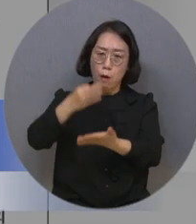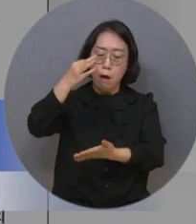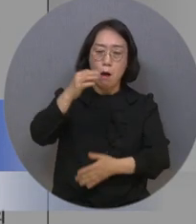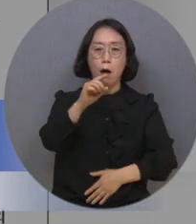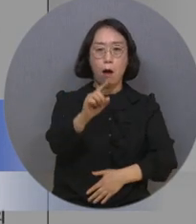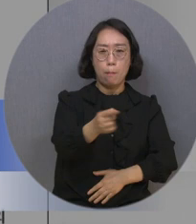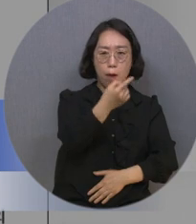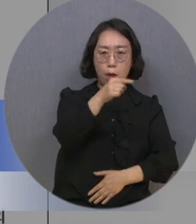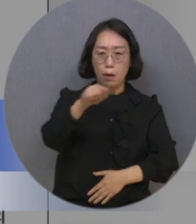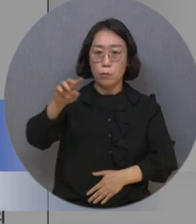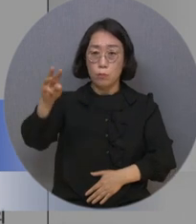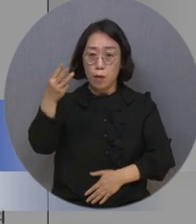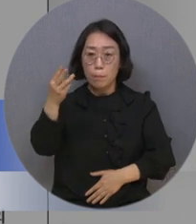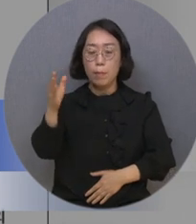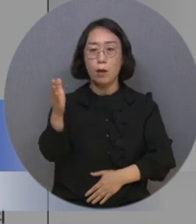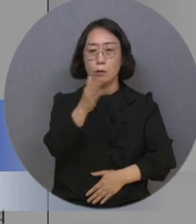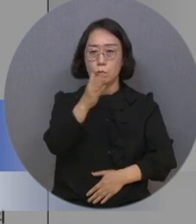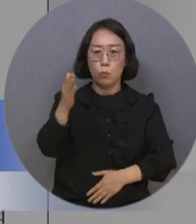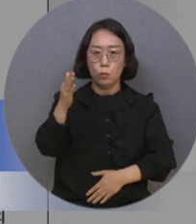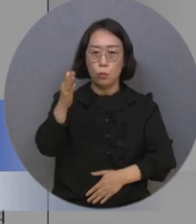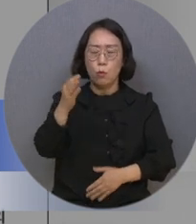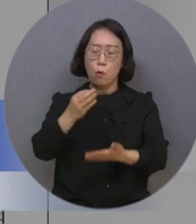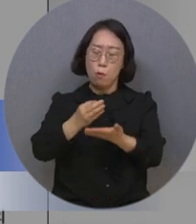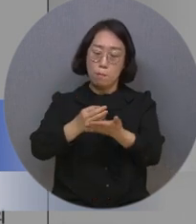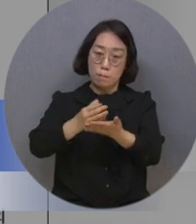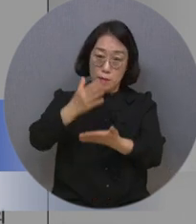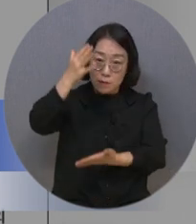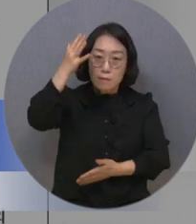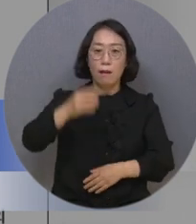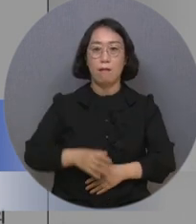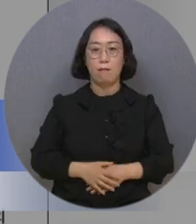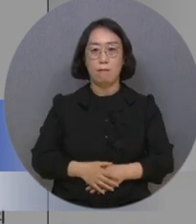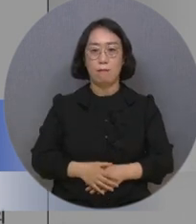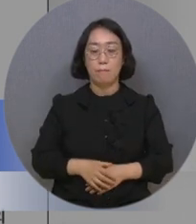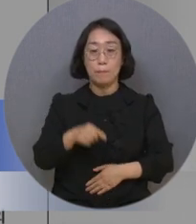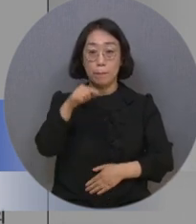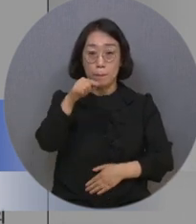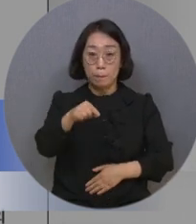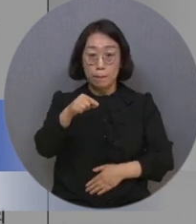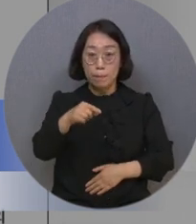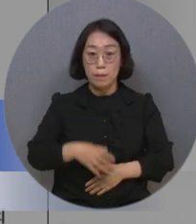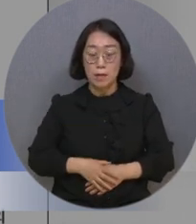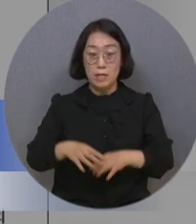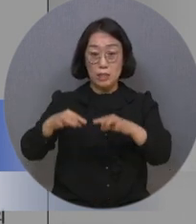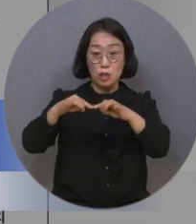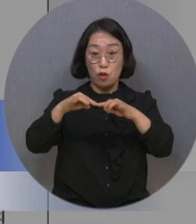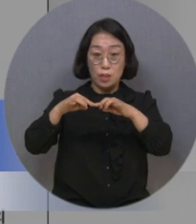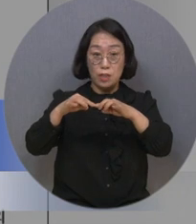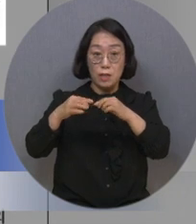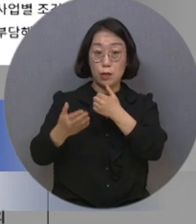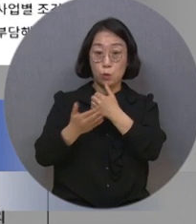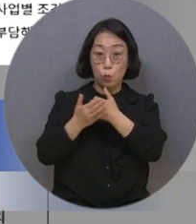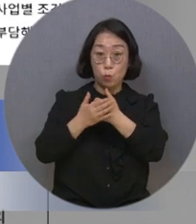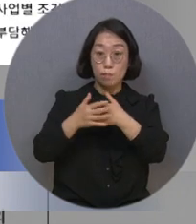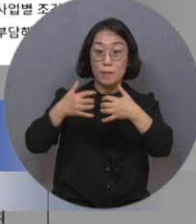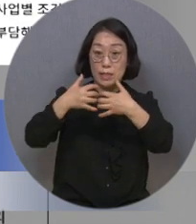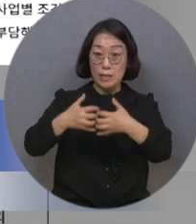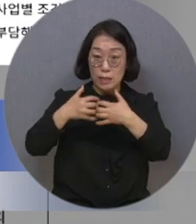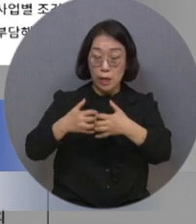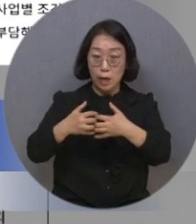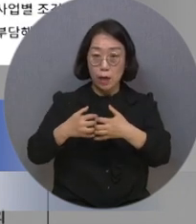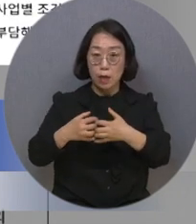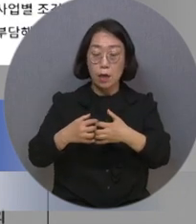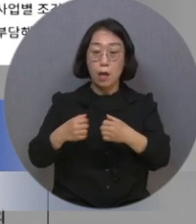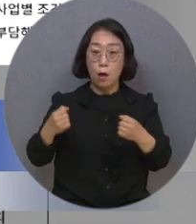적게는 100만 원에서 많게는 300만 원까지 한다고 합니다. 즉, 동력 보조 장치가 건강보험